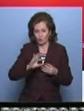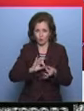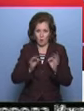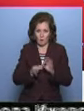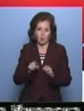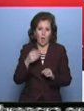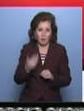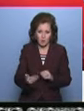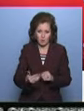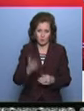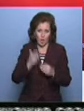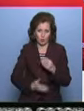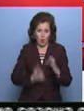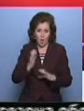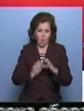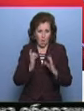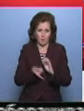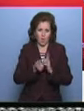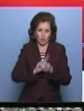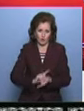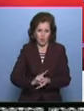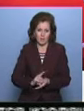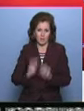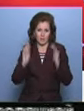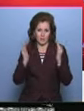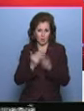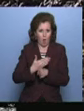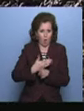оборачивается изоляцией. Ирина Лебедева искала пути выхода.